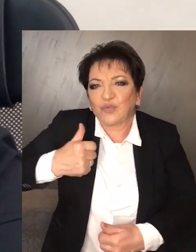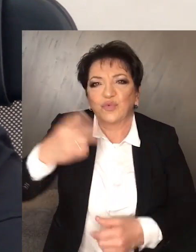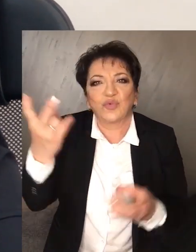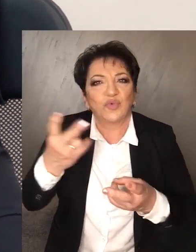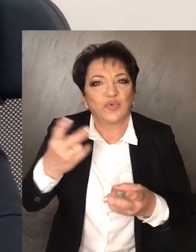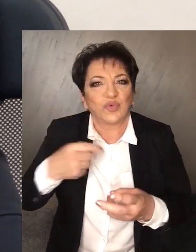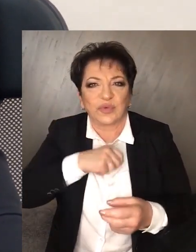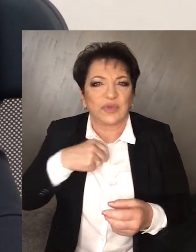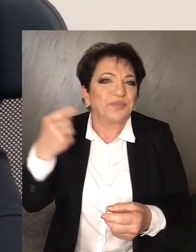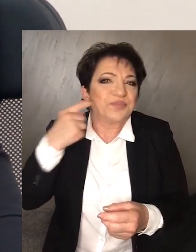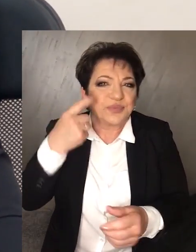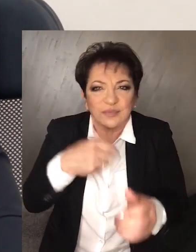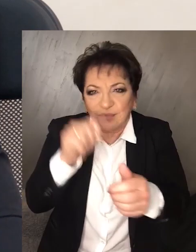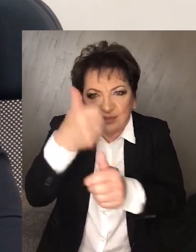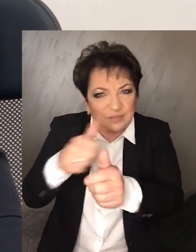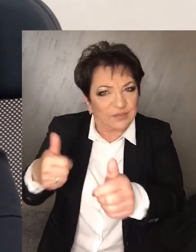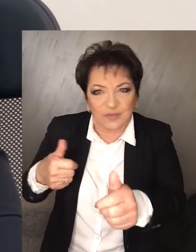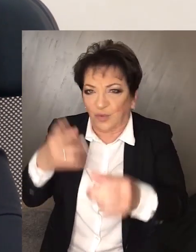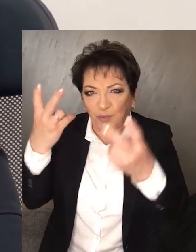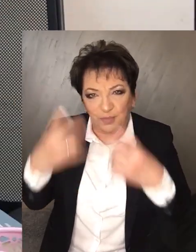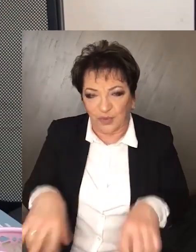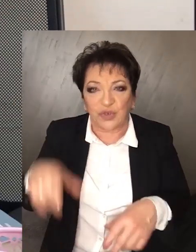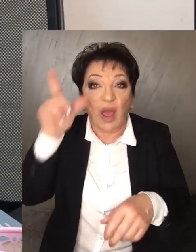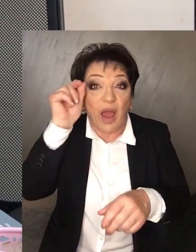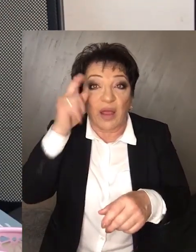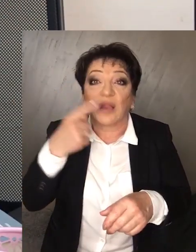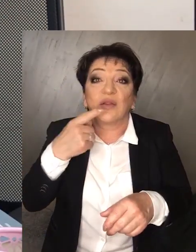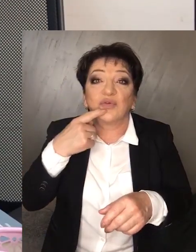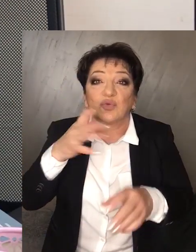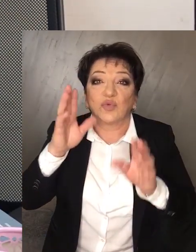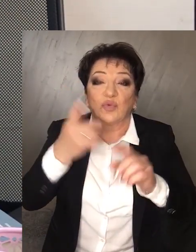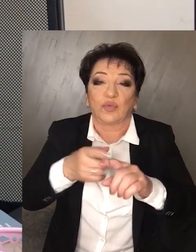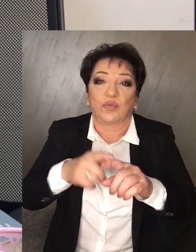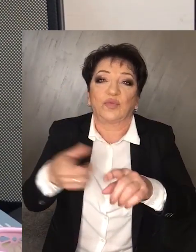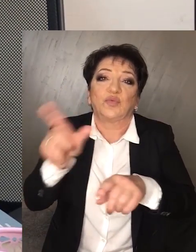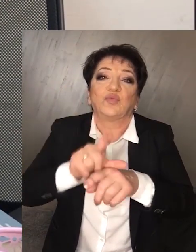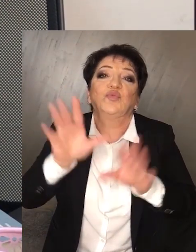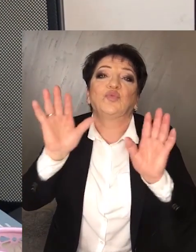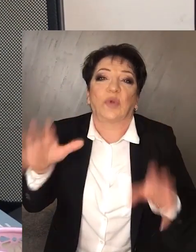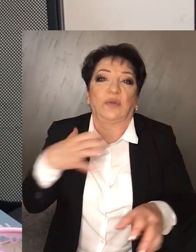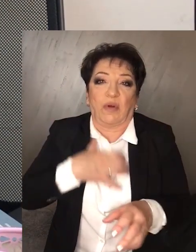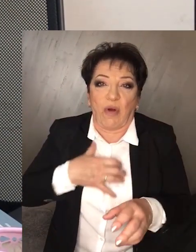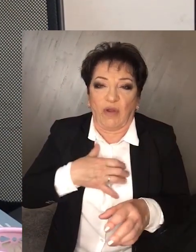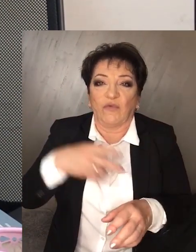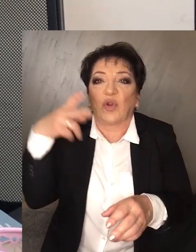գոյություն ունի միջազգային ժեստերի լեզու եւ այլն։ Հայերենի ժեստերի լեզուն